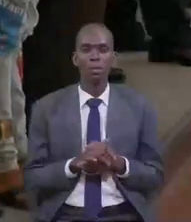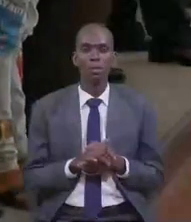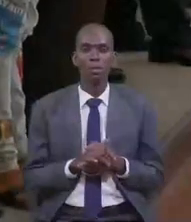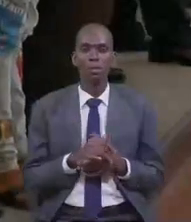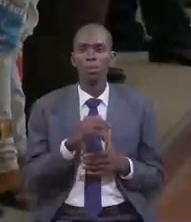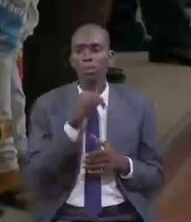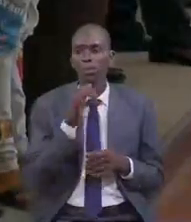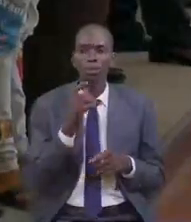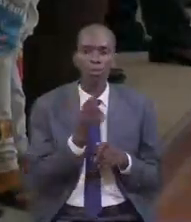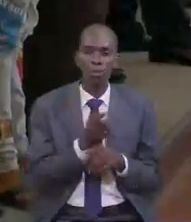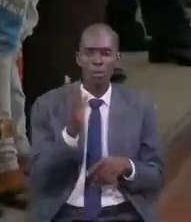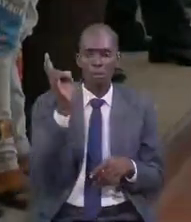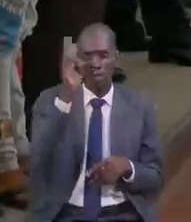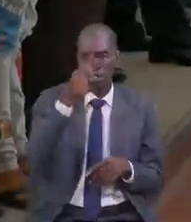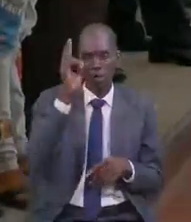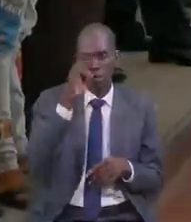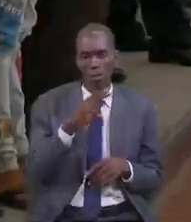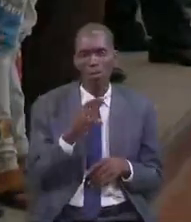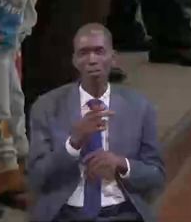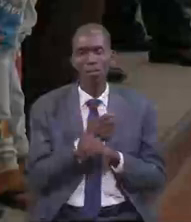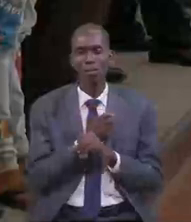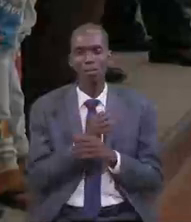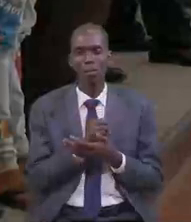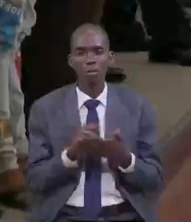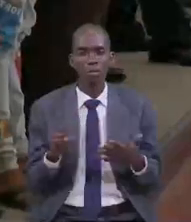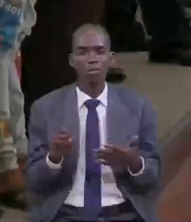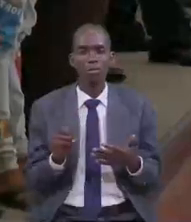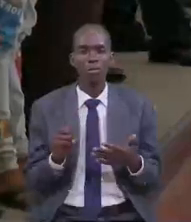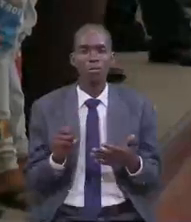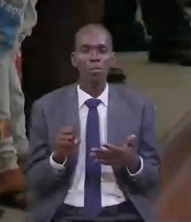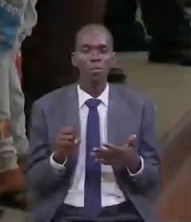Par une personne nonchalante, imprudente,